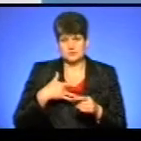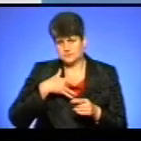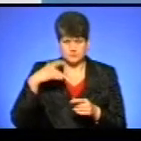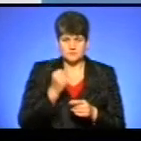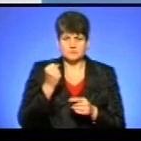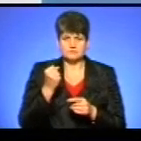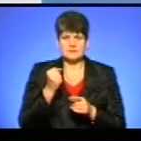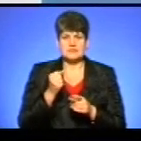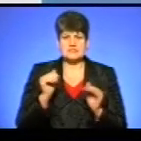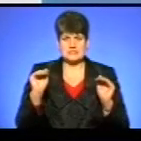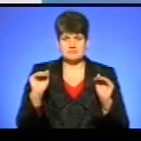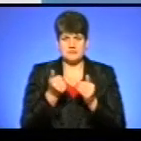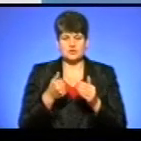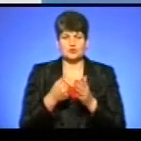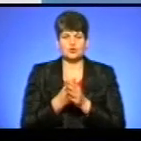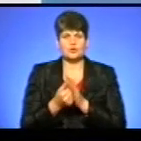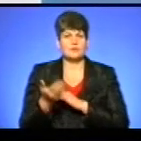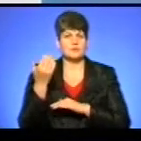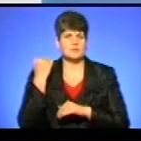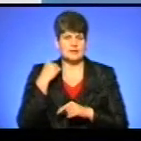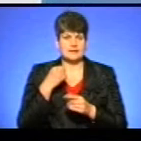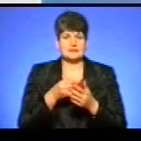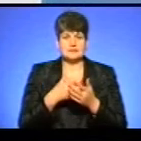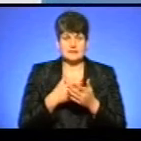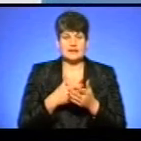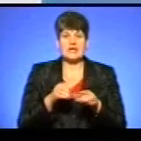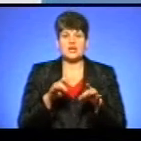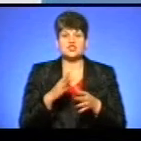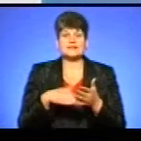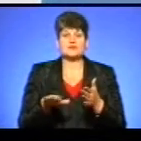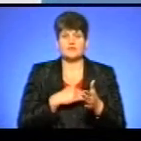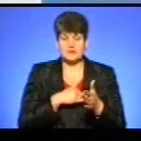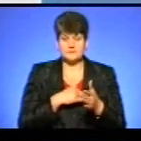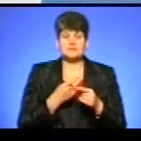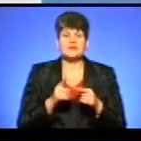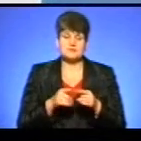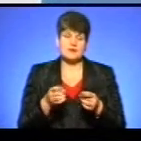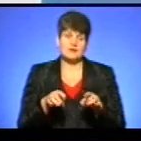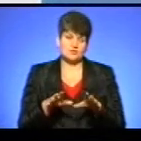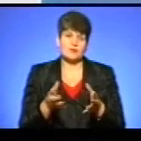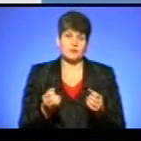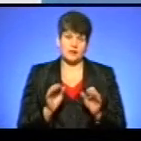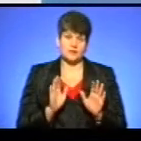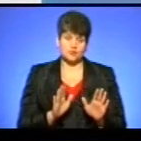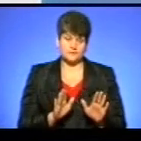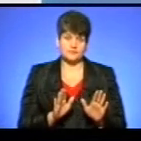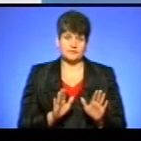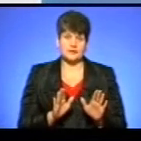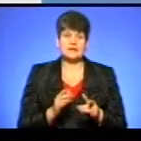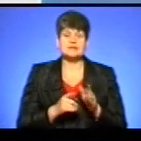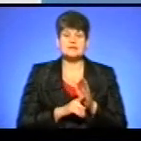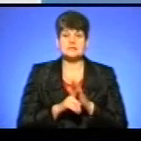зменшити до діючих, до попередніх тарифів, повністю рішення скасувати. Це рішення прийнято. Це рішення